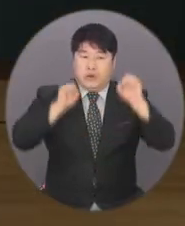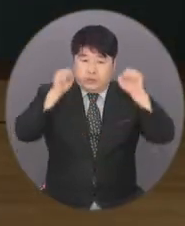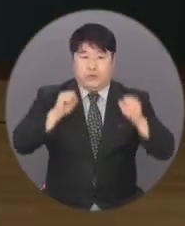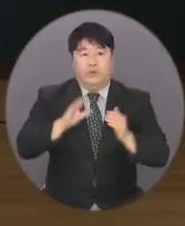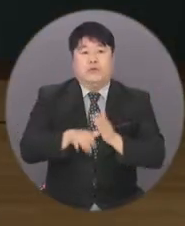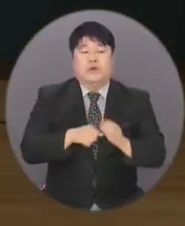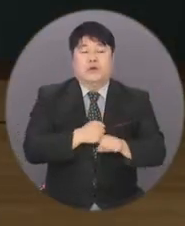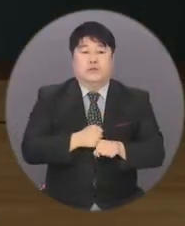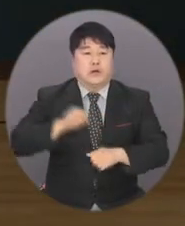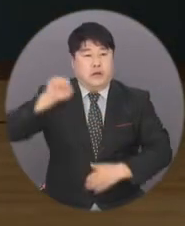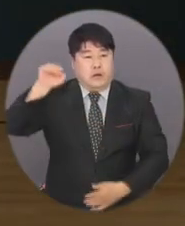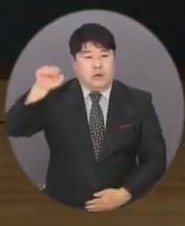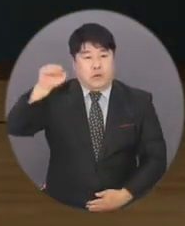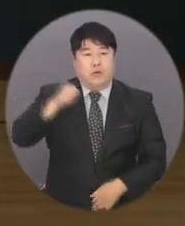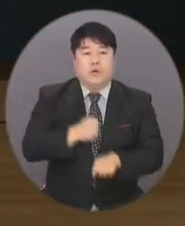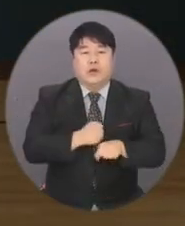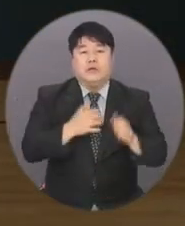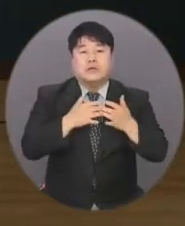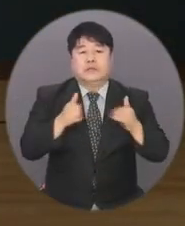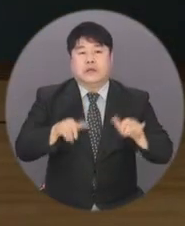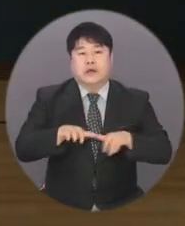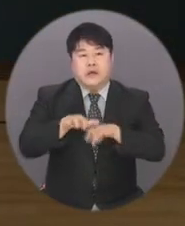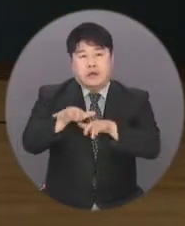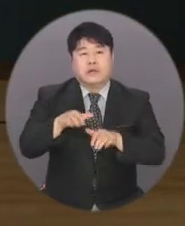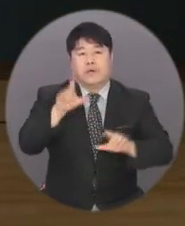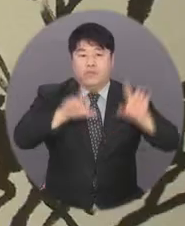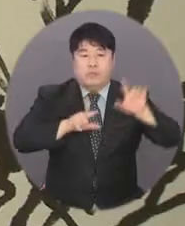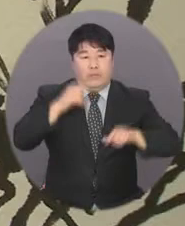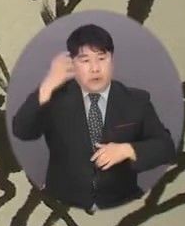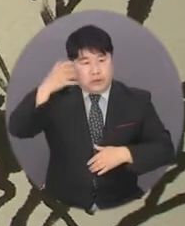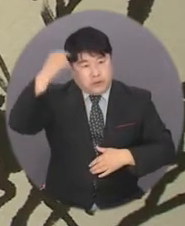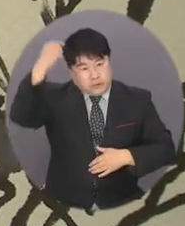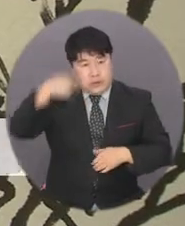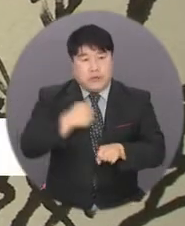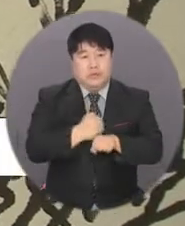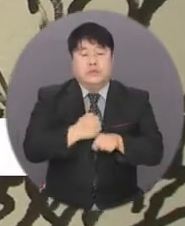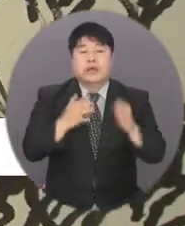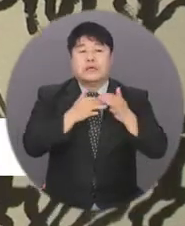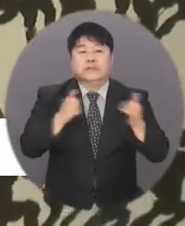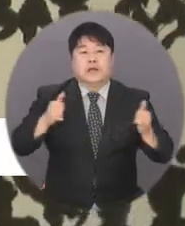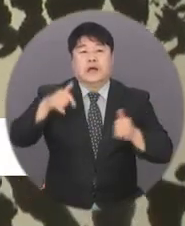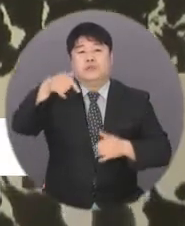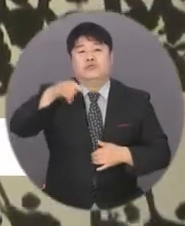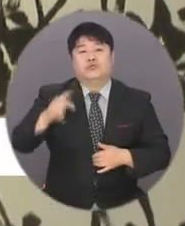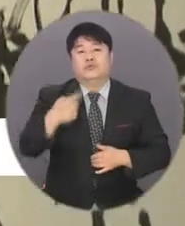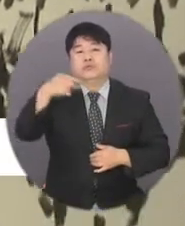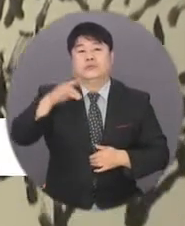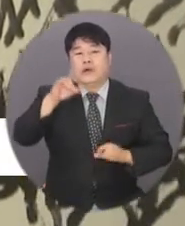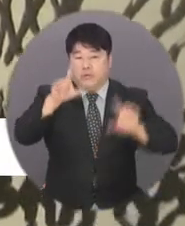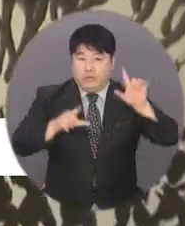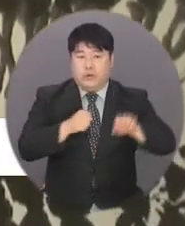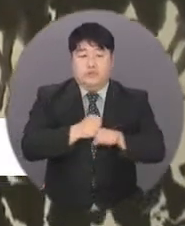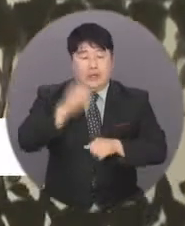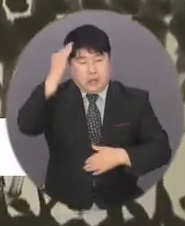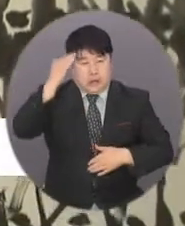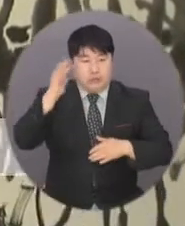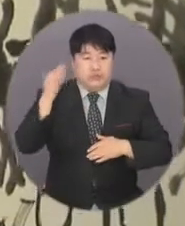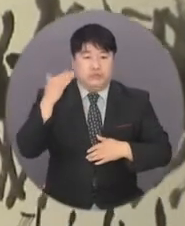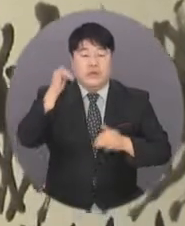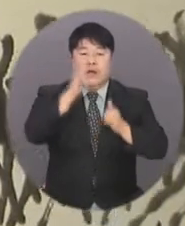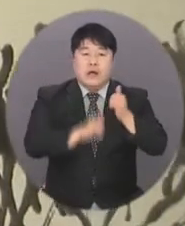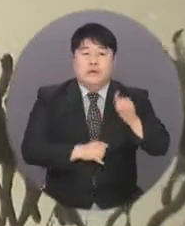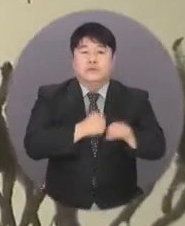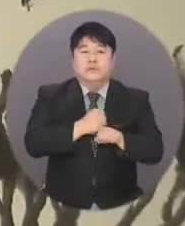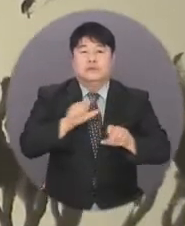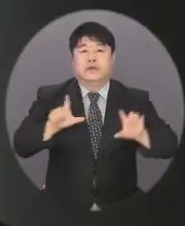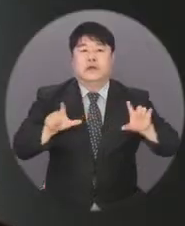당시 한거하는 민중의 모습에 영감을 받았다는 이응노의 인간 군상까지. 한국 근현대 미술사의